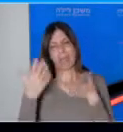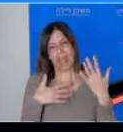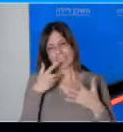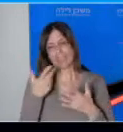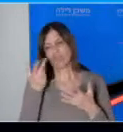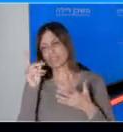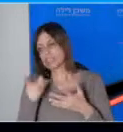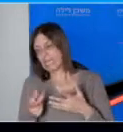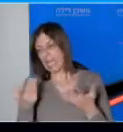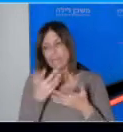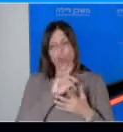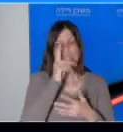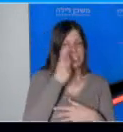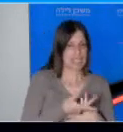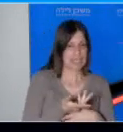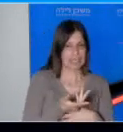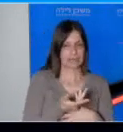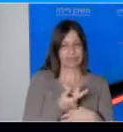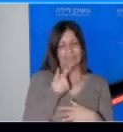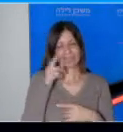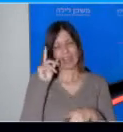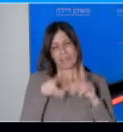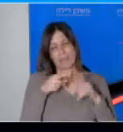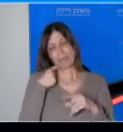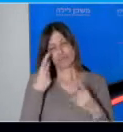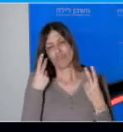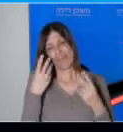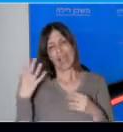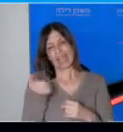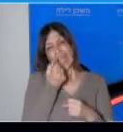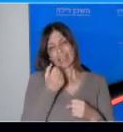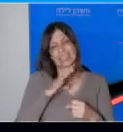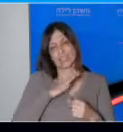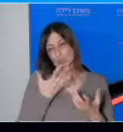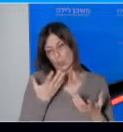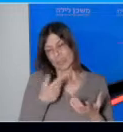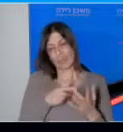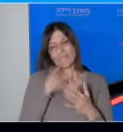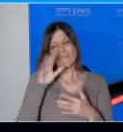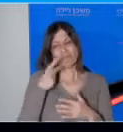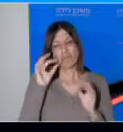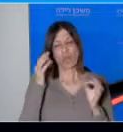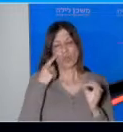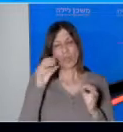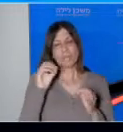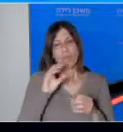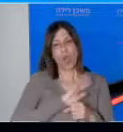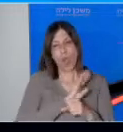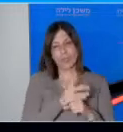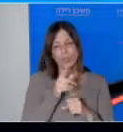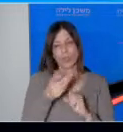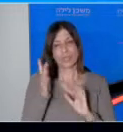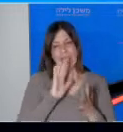איפה צריך, איפה לא צריך. ולפעמים נכון. אומרים שווה לקחת את הסיכון, במיוחד שאנחנו רואים שגל האומיקרון הוא נחשב